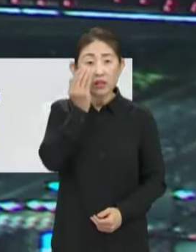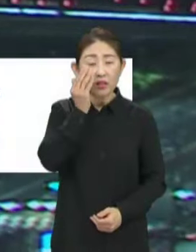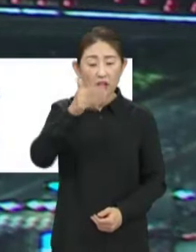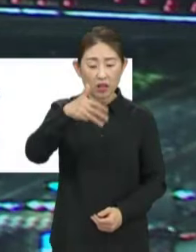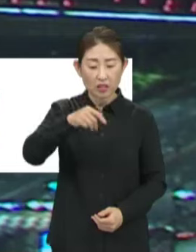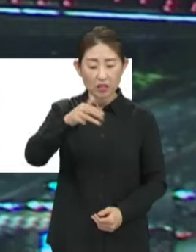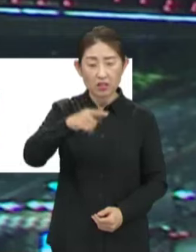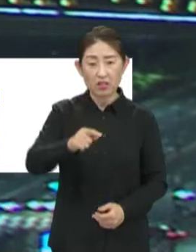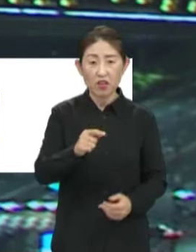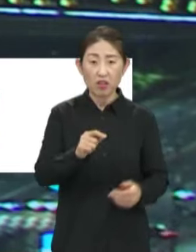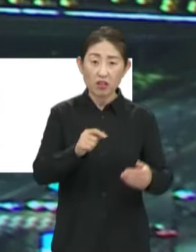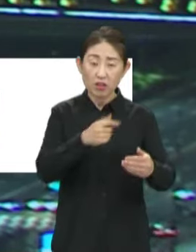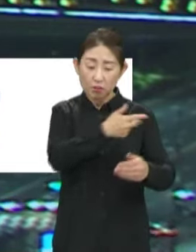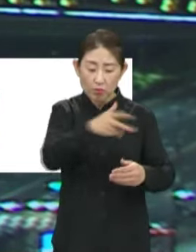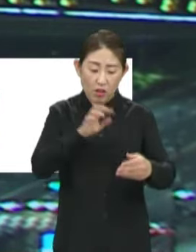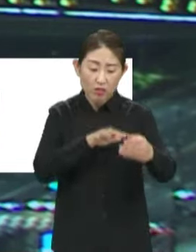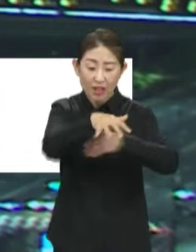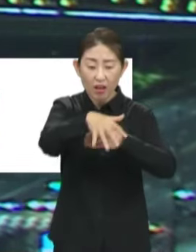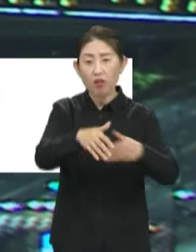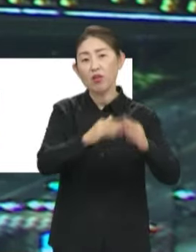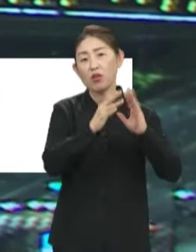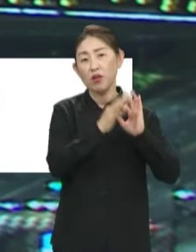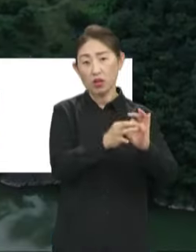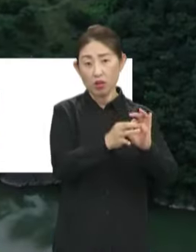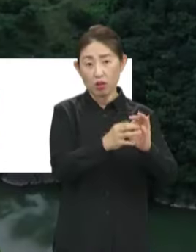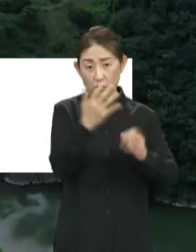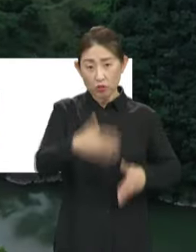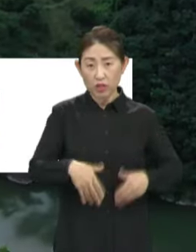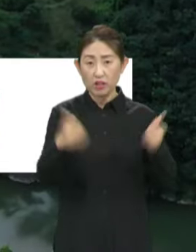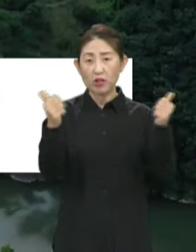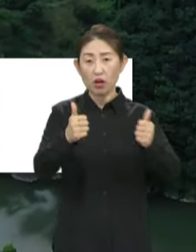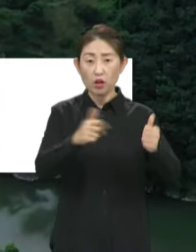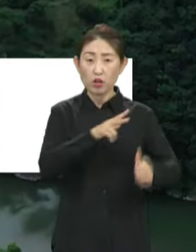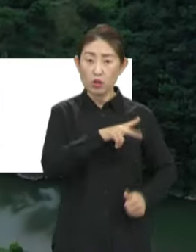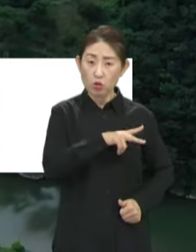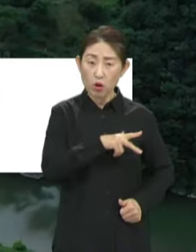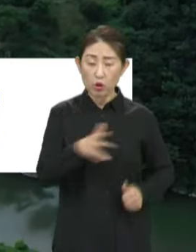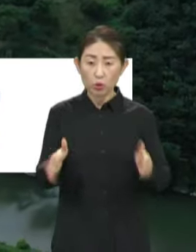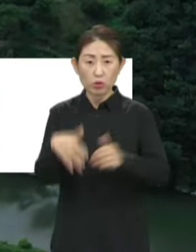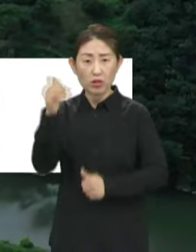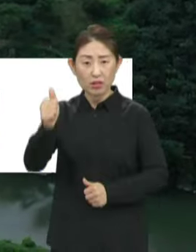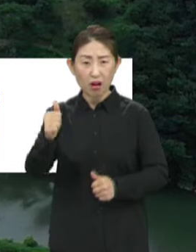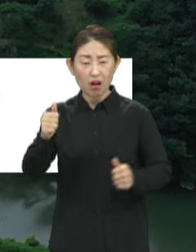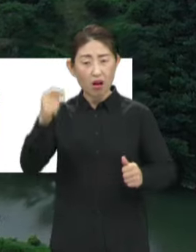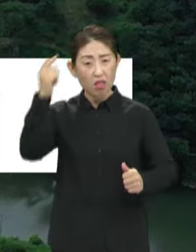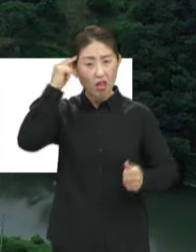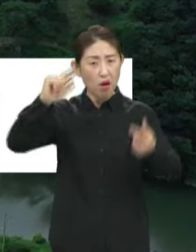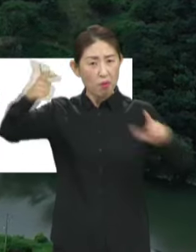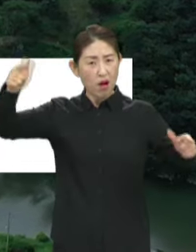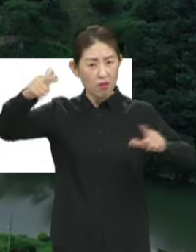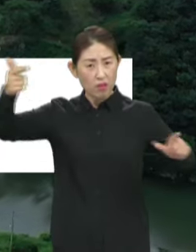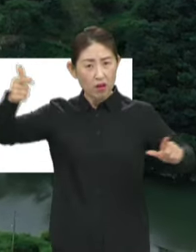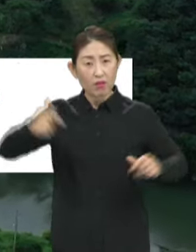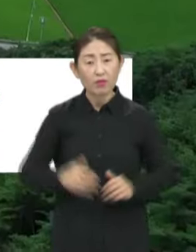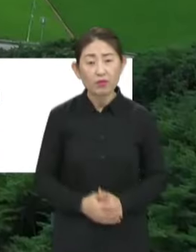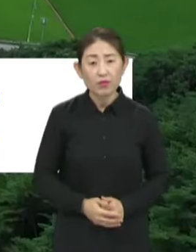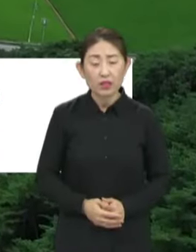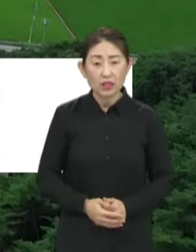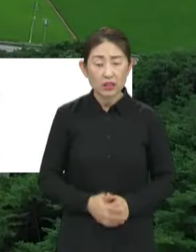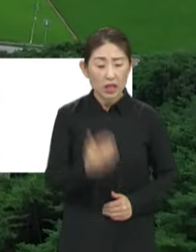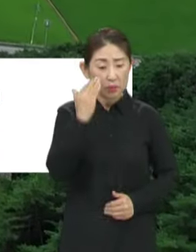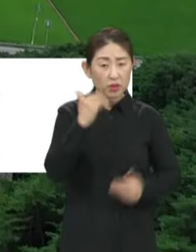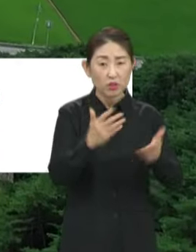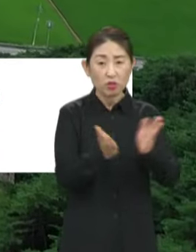청양 지천댐 건설과 관련해 충남도의회에서 도의원과 도지사가 상반된 입장으로 맞섰습니다.